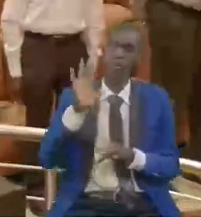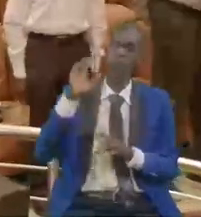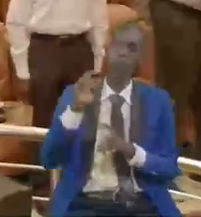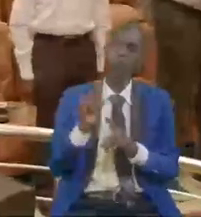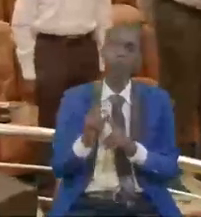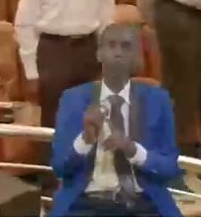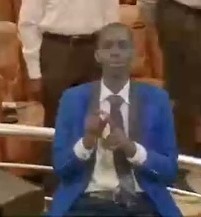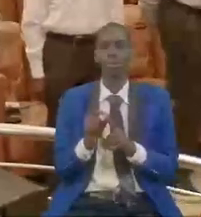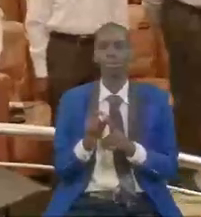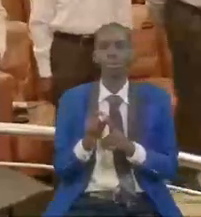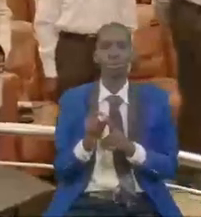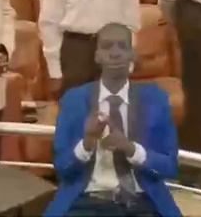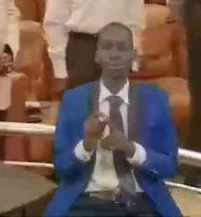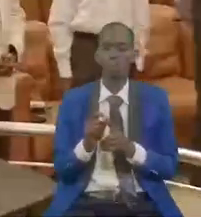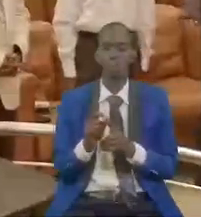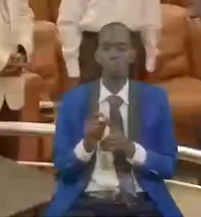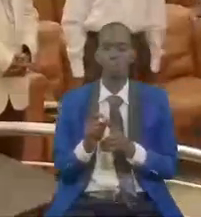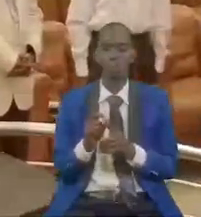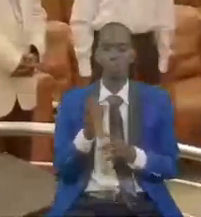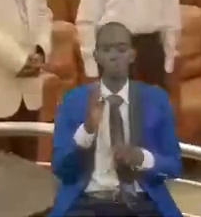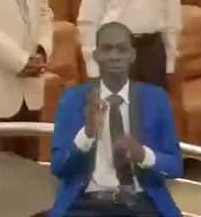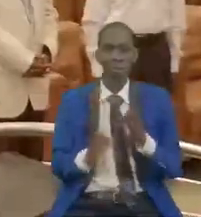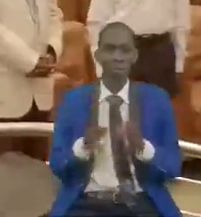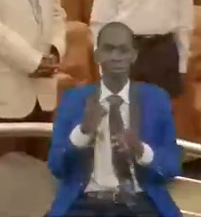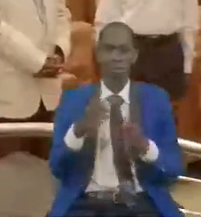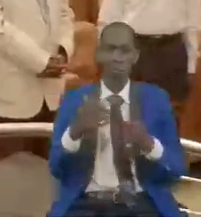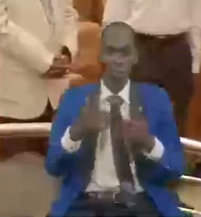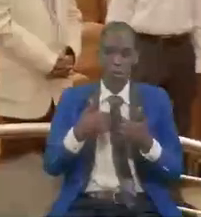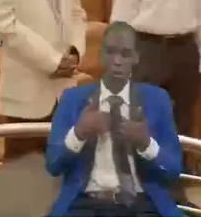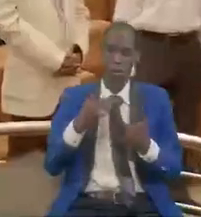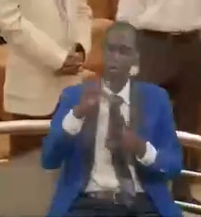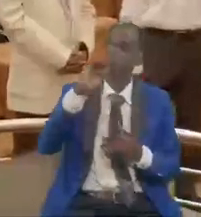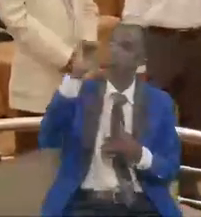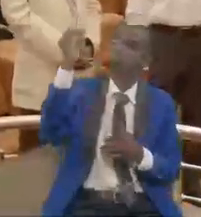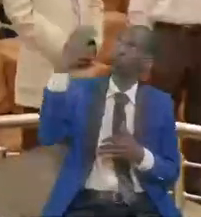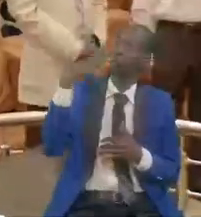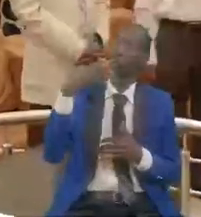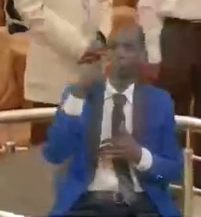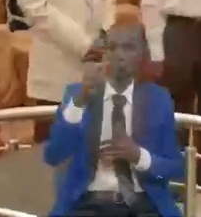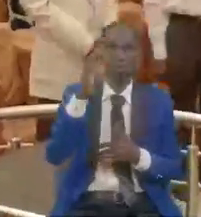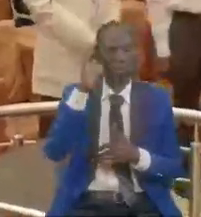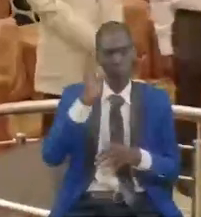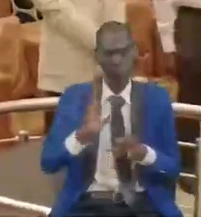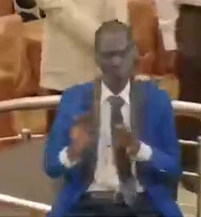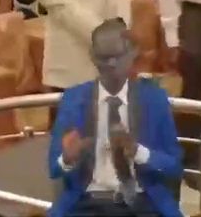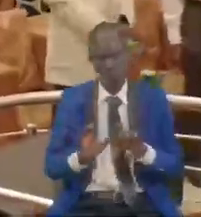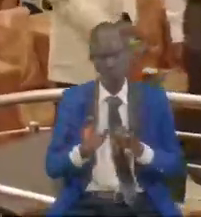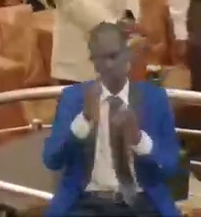parole. Si vous avez la grâce, pratiquez la parole.